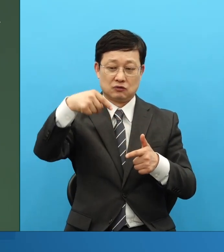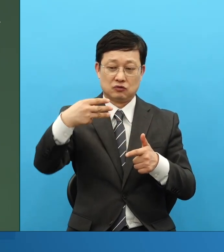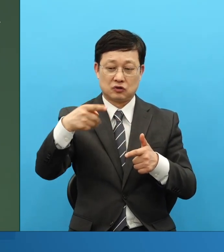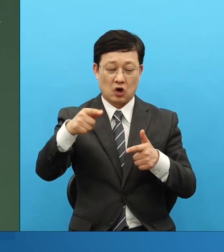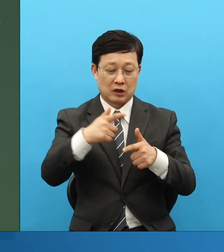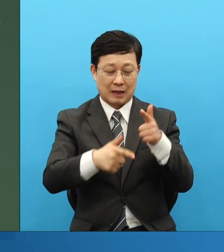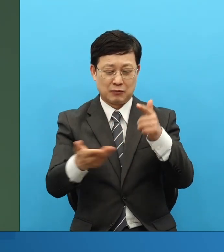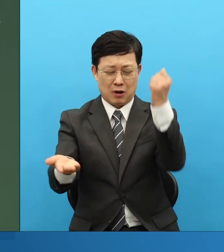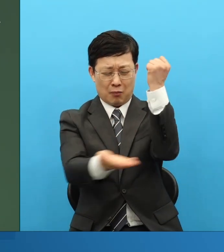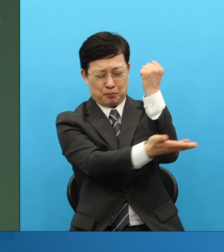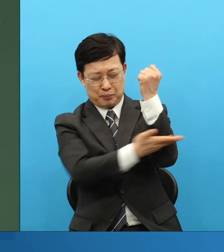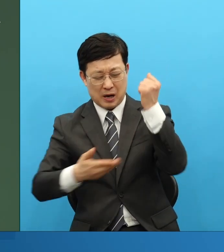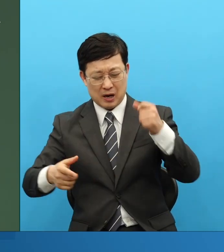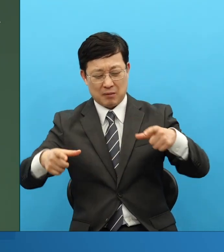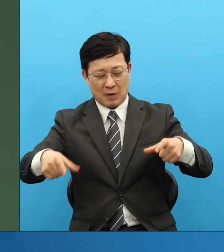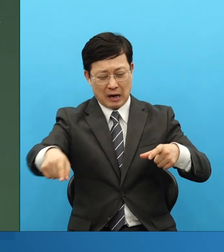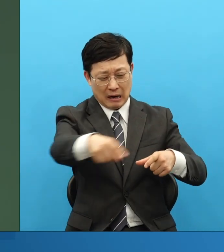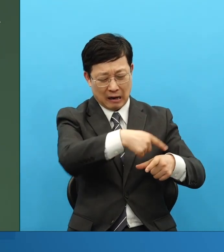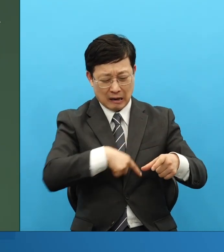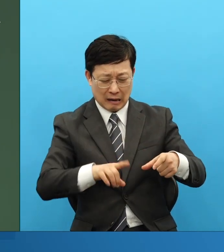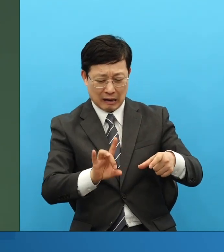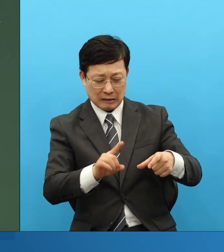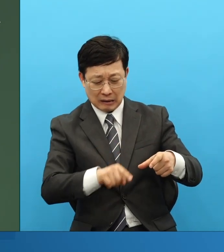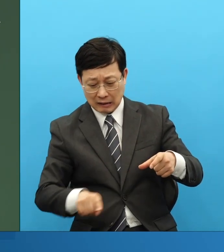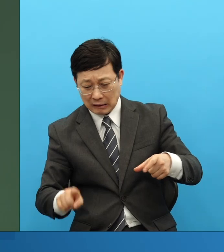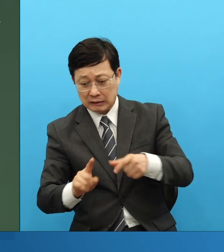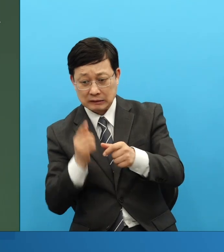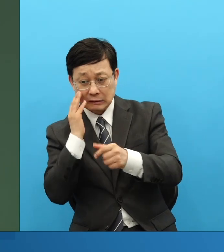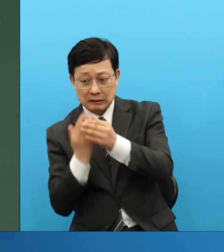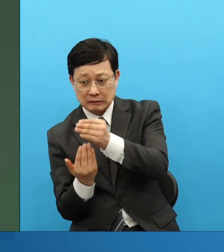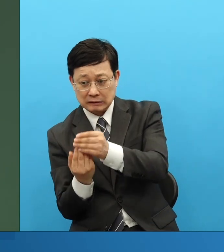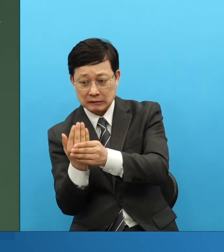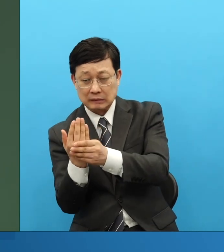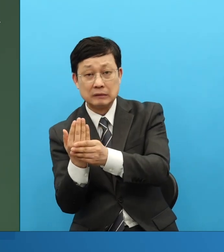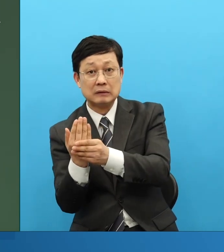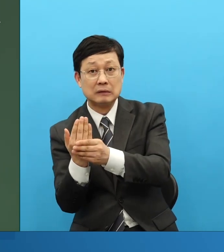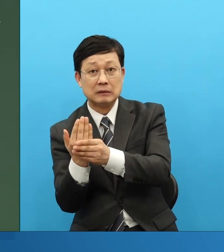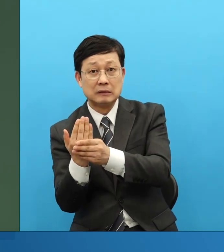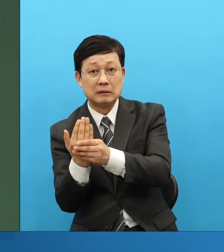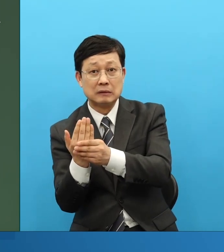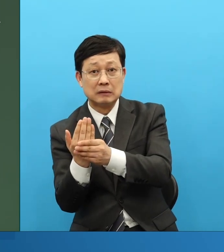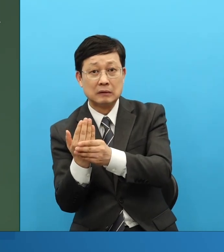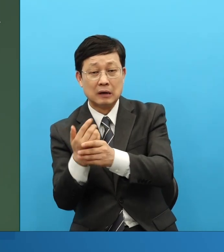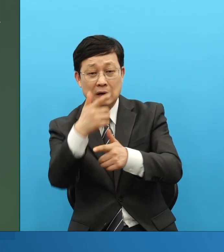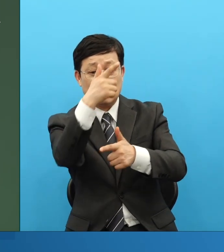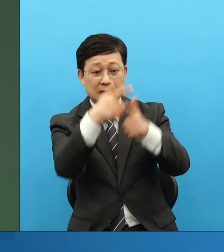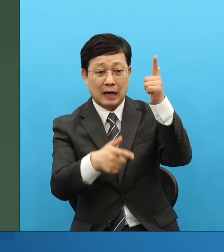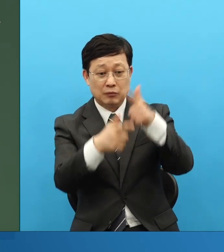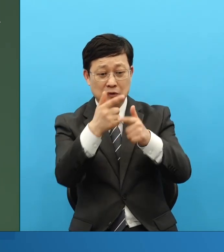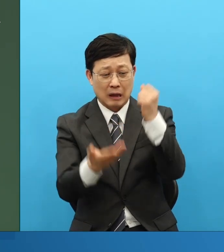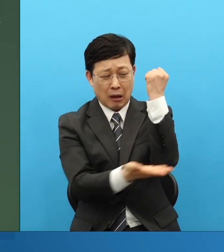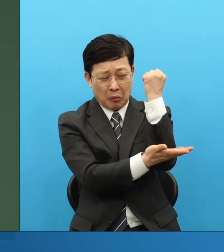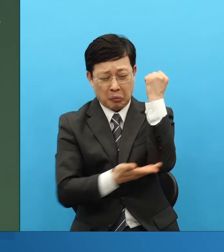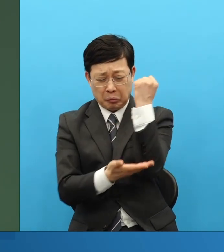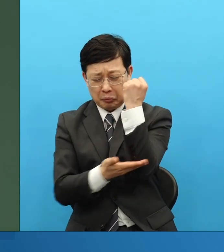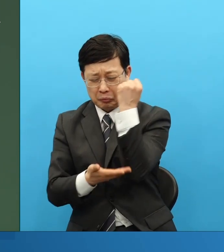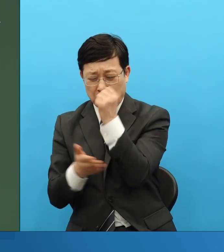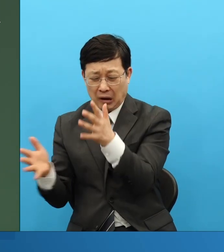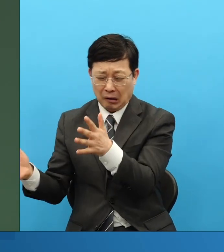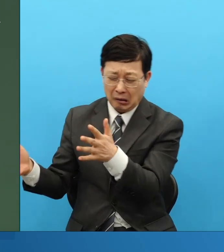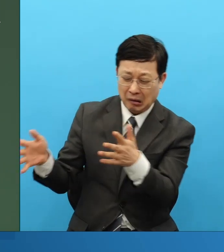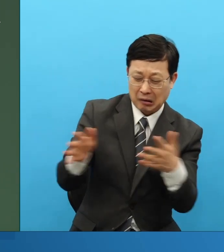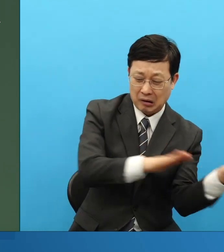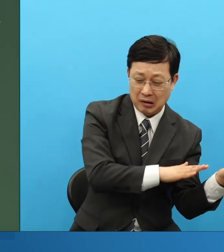from the invisible stump, there's going to be a tree that grows. 왜냐하면 적군이 와서 나무를 다 베어버렸어. Why? Because the enemies came and they cut down all the